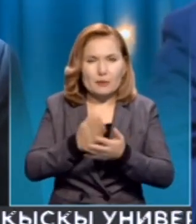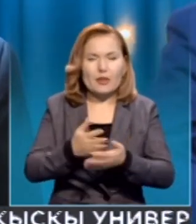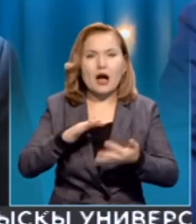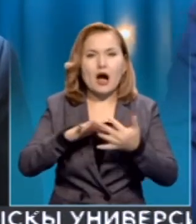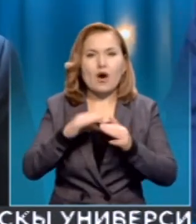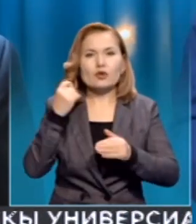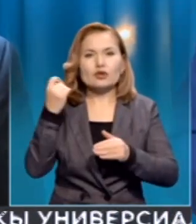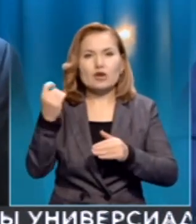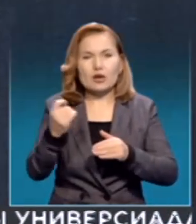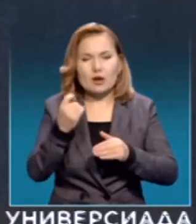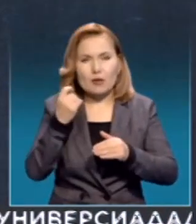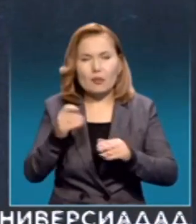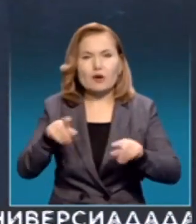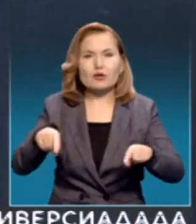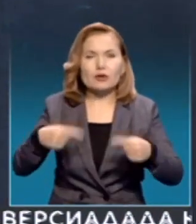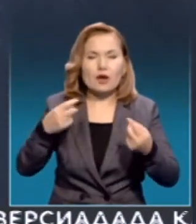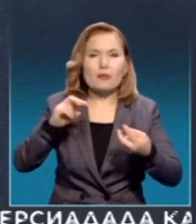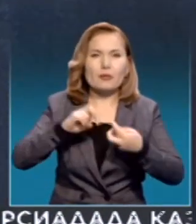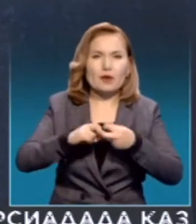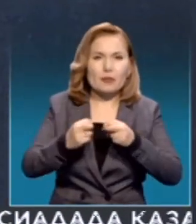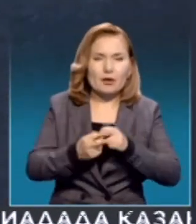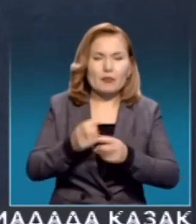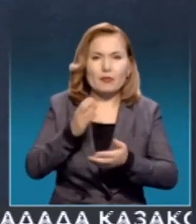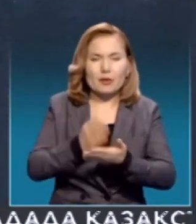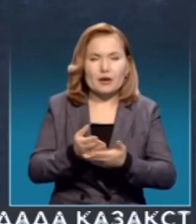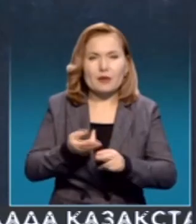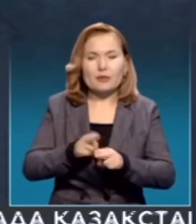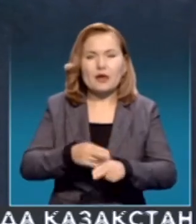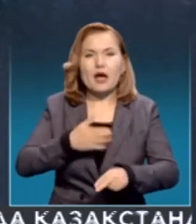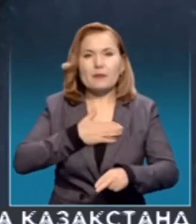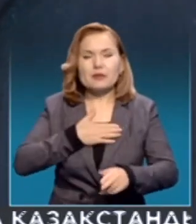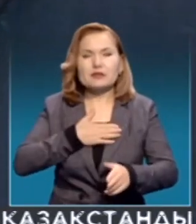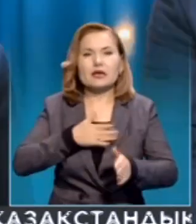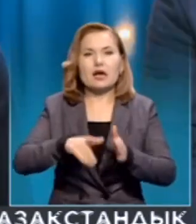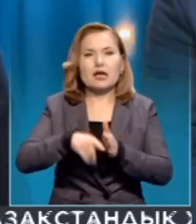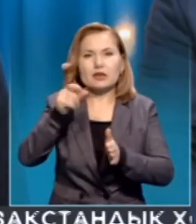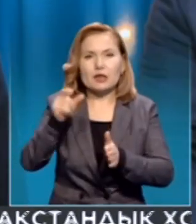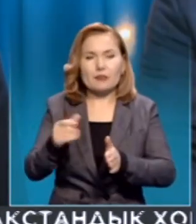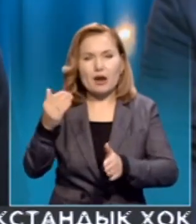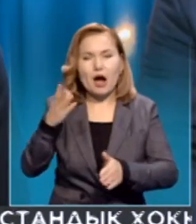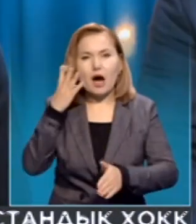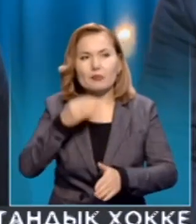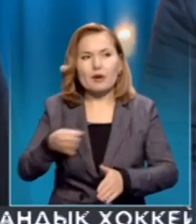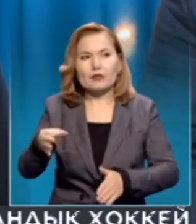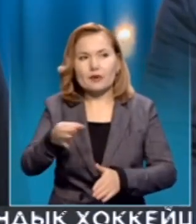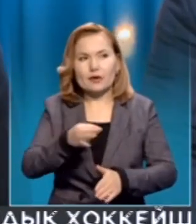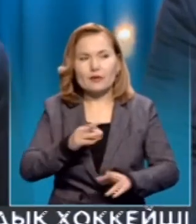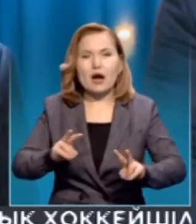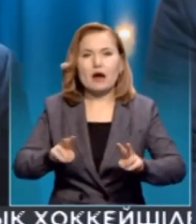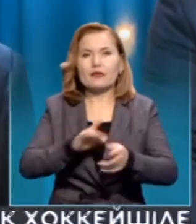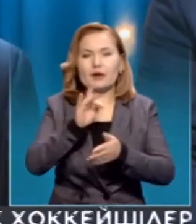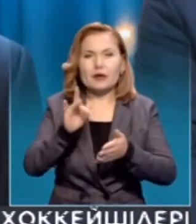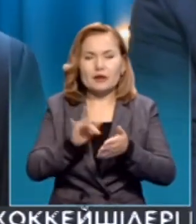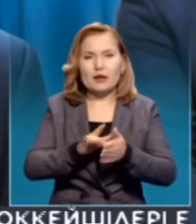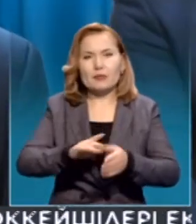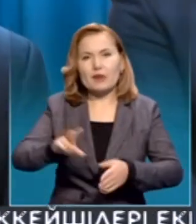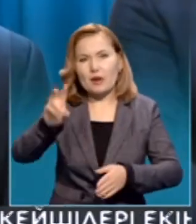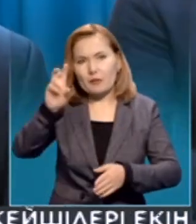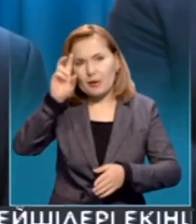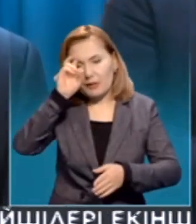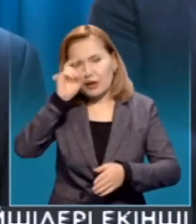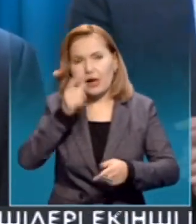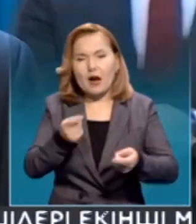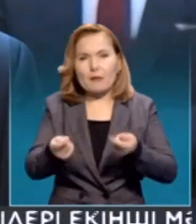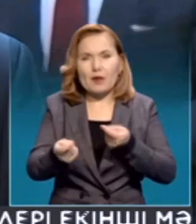шаруашылықты көтеру деген. Осы орайда біздің депутаттарымыз Алматы облысы мен Астанадағы мемлекет